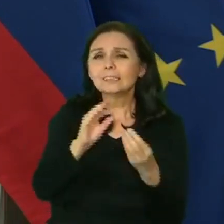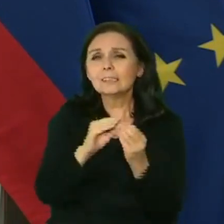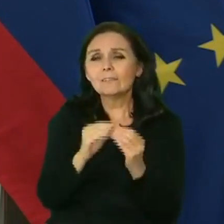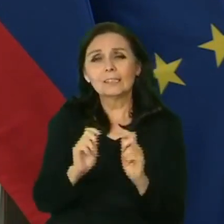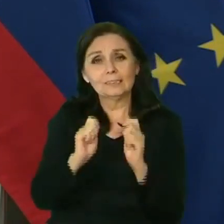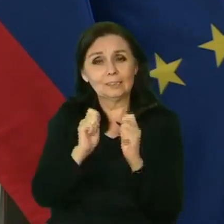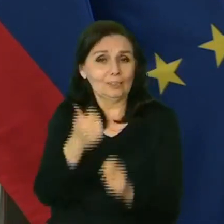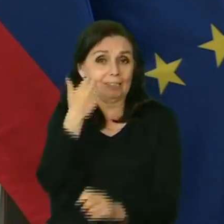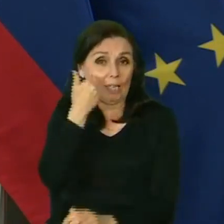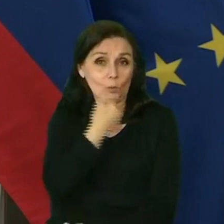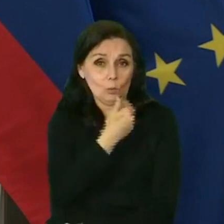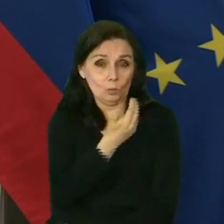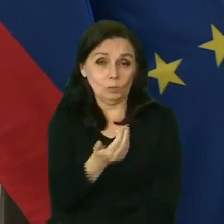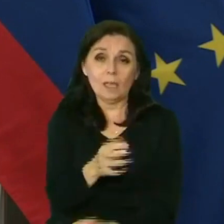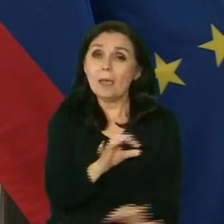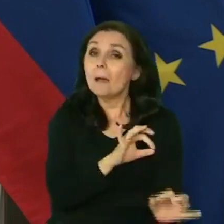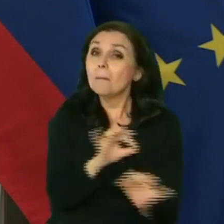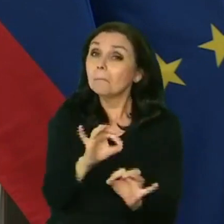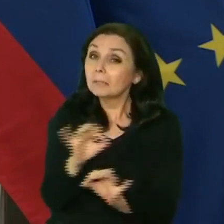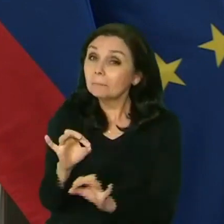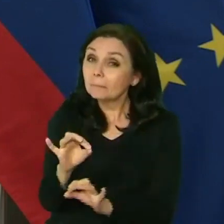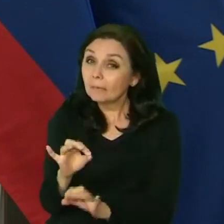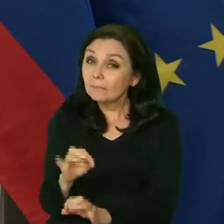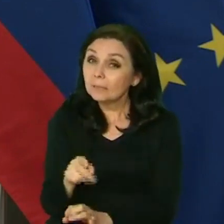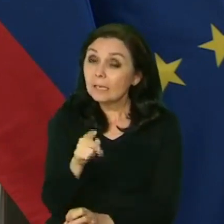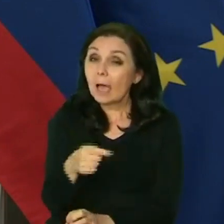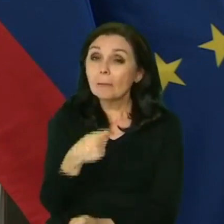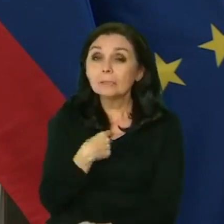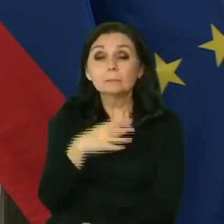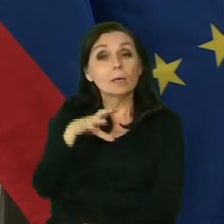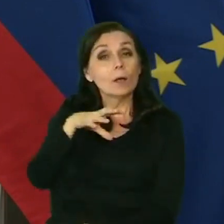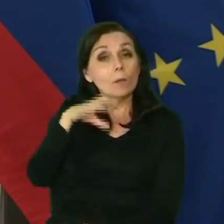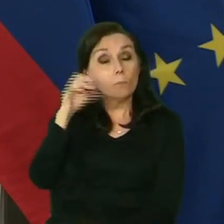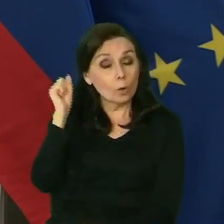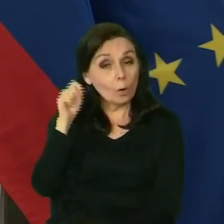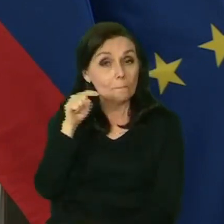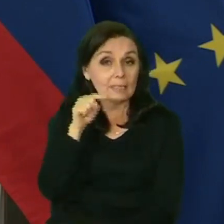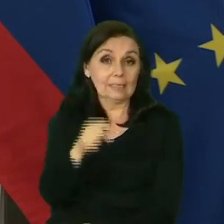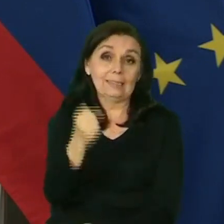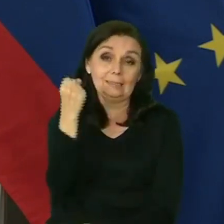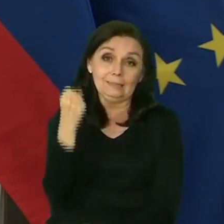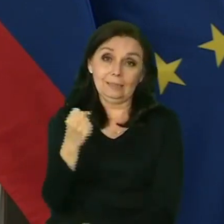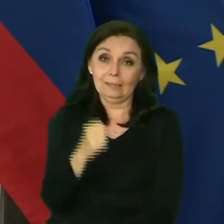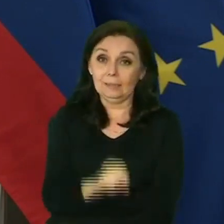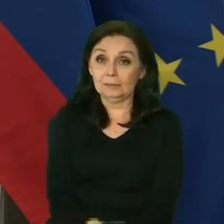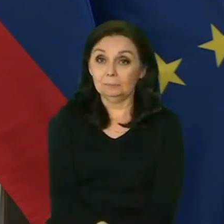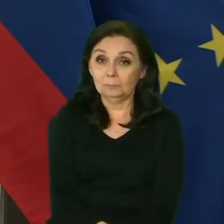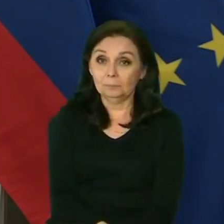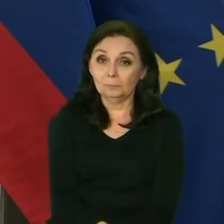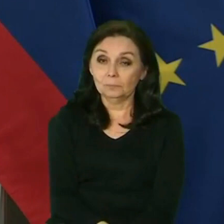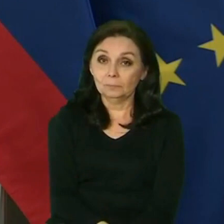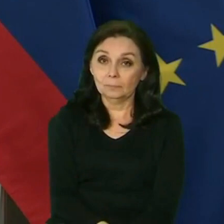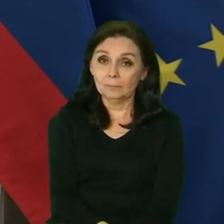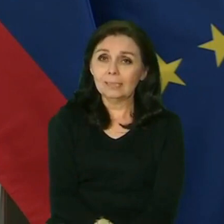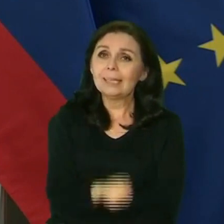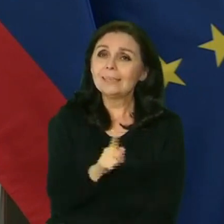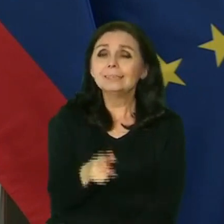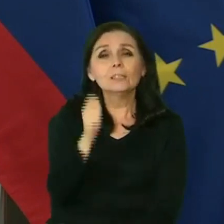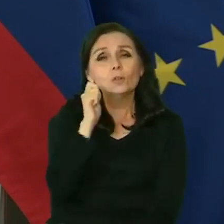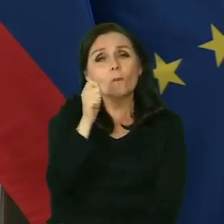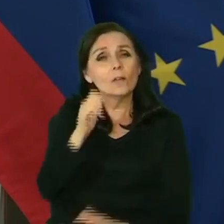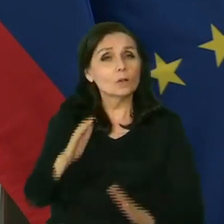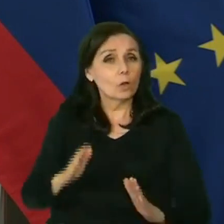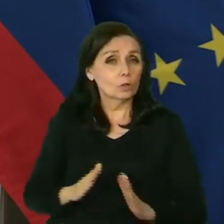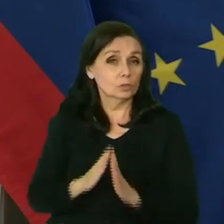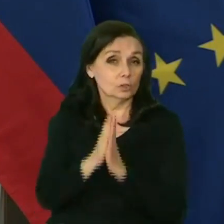pridali ľudia. Pripravené na to, aby sme pochopili ich podstatu. Tieto veľkonočné